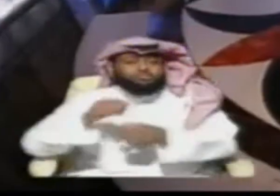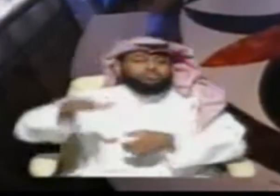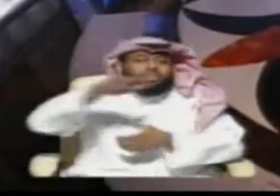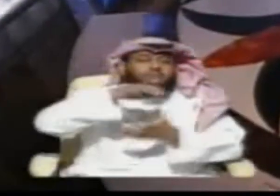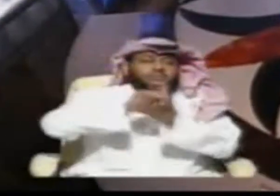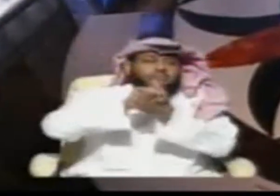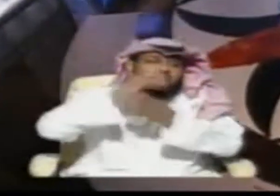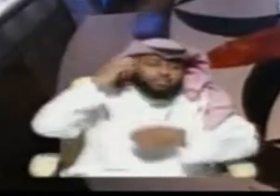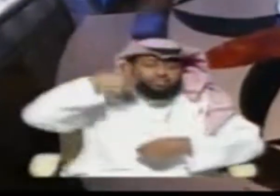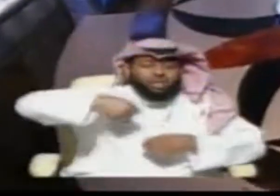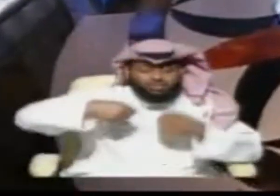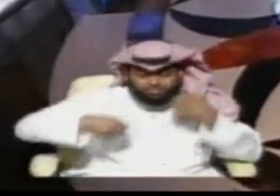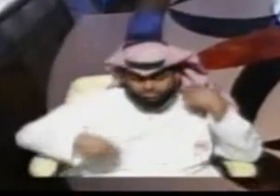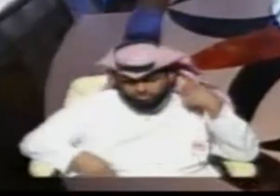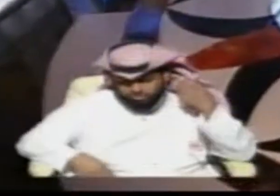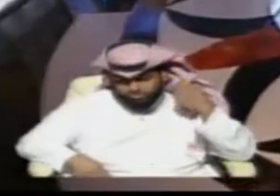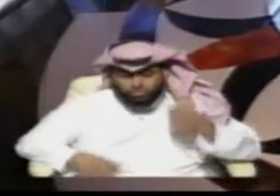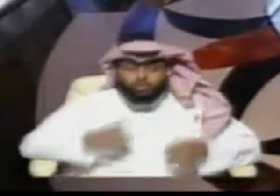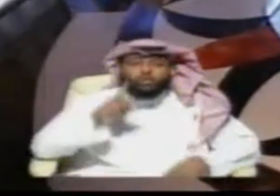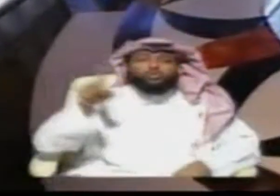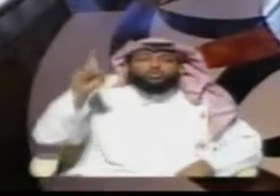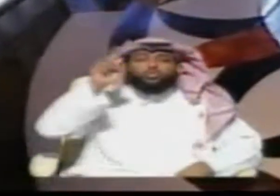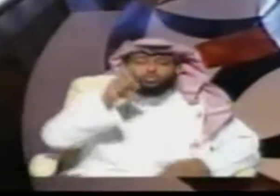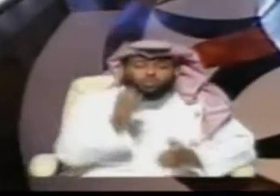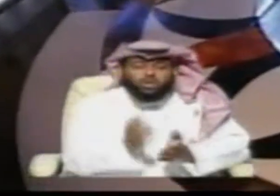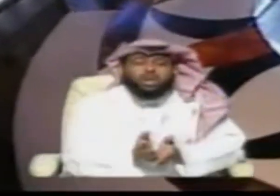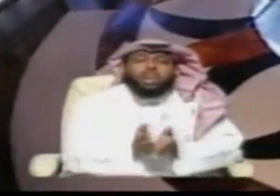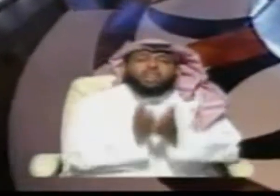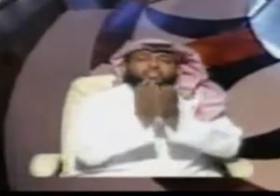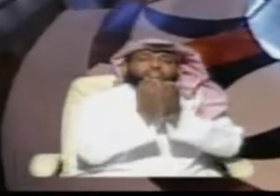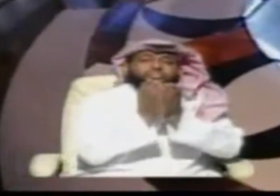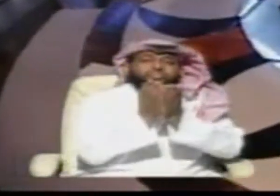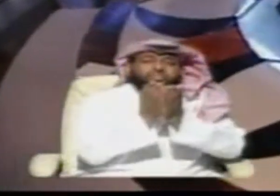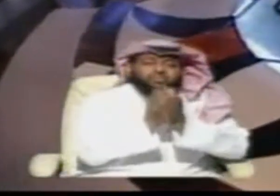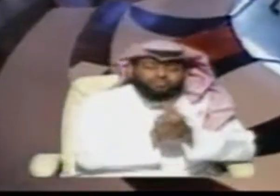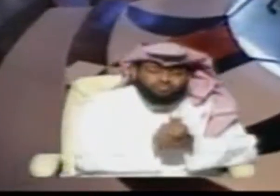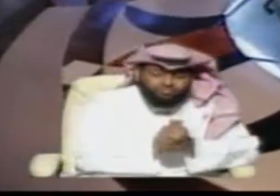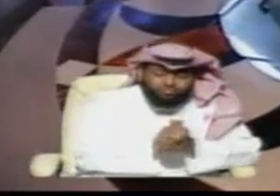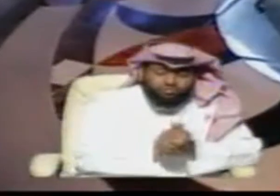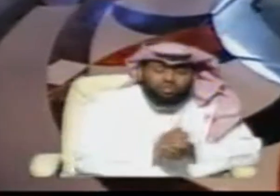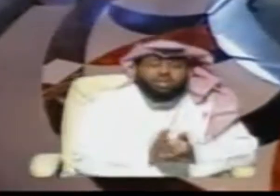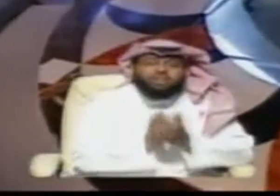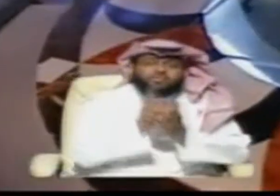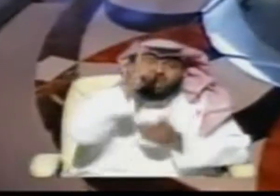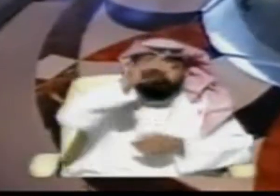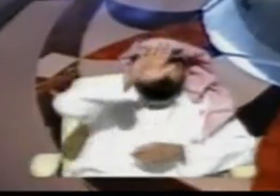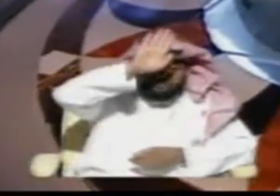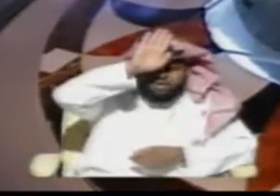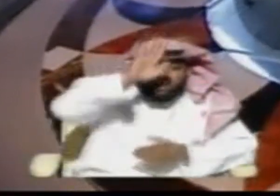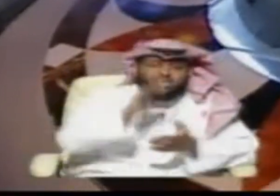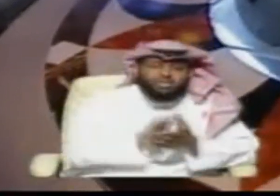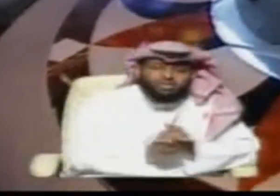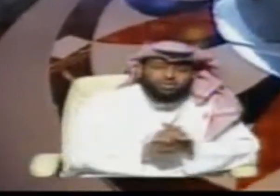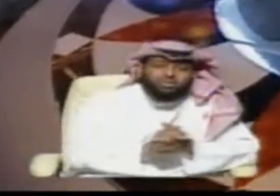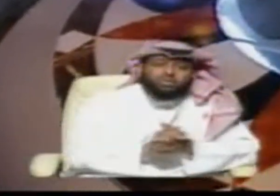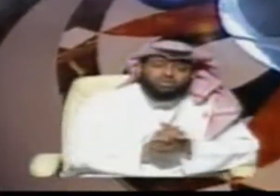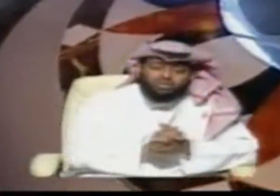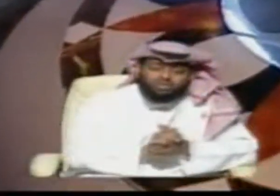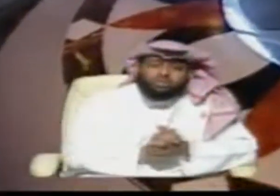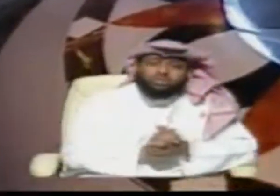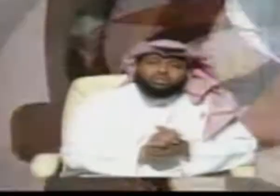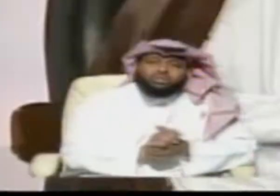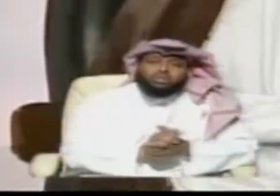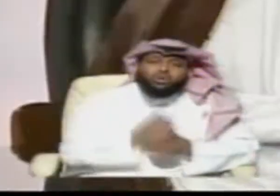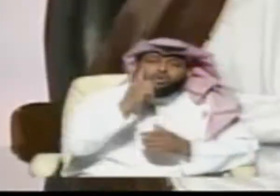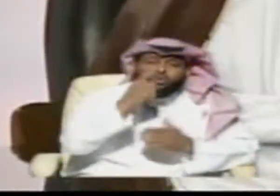وأصحابه أجمعين، أما بعد، فأسأل الله العظيم رب العرش الكريم الذي بيده ملكوت كل شيء وهو يجير ولا يجار